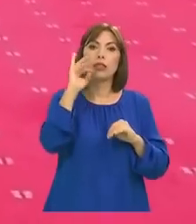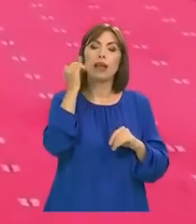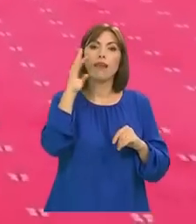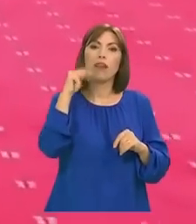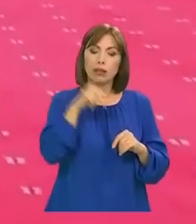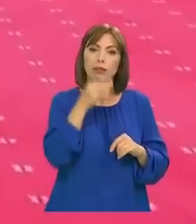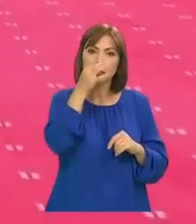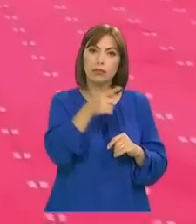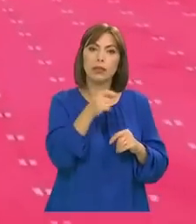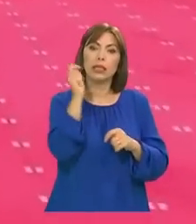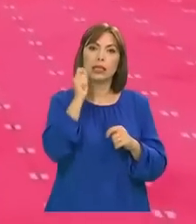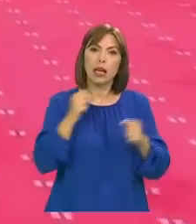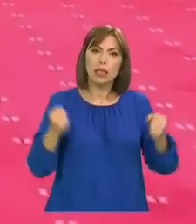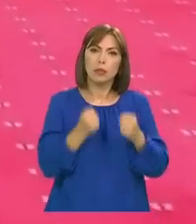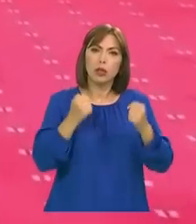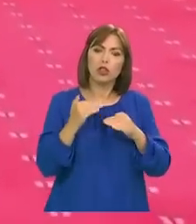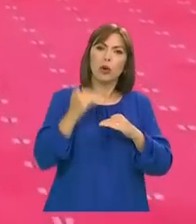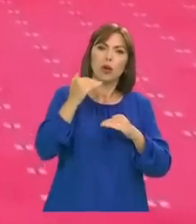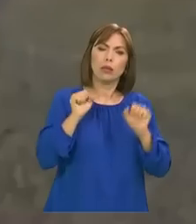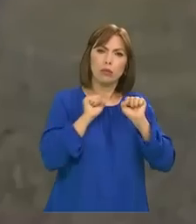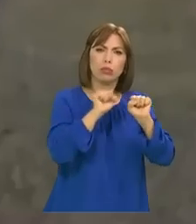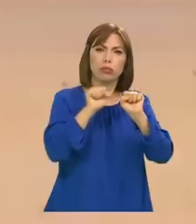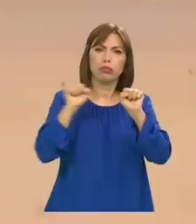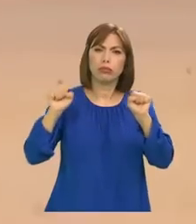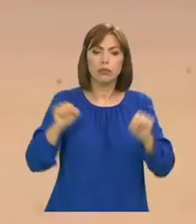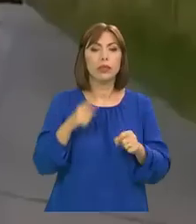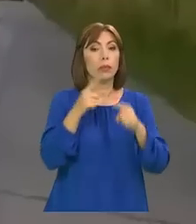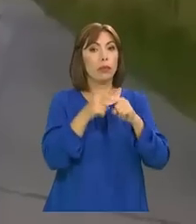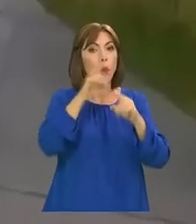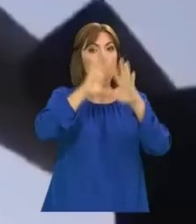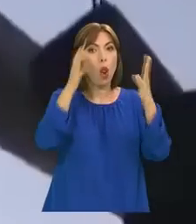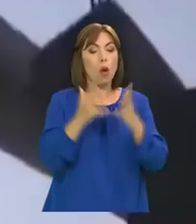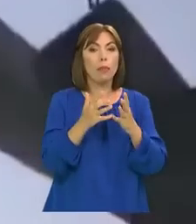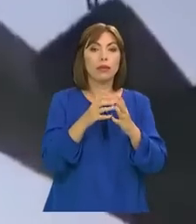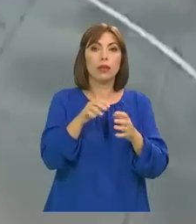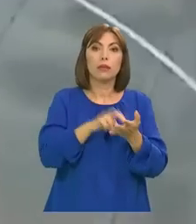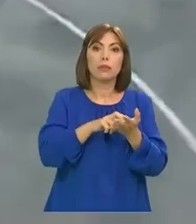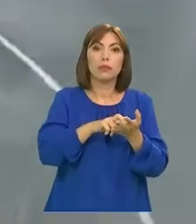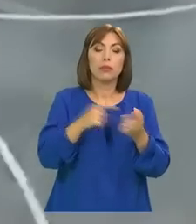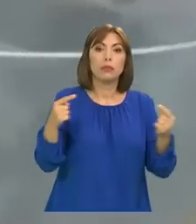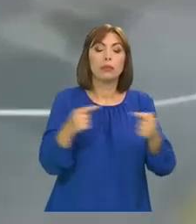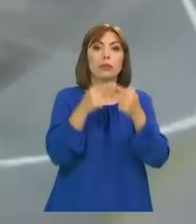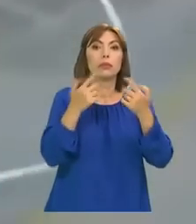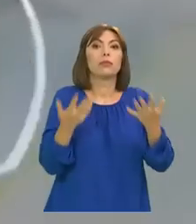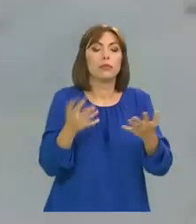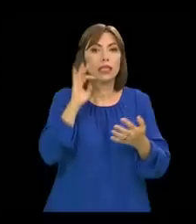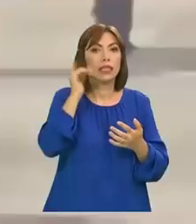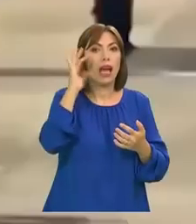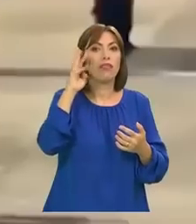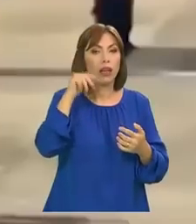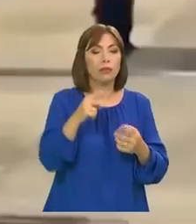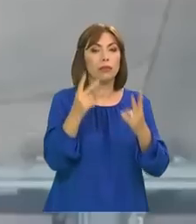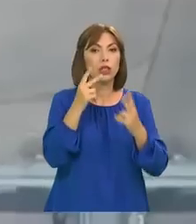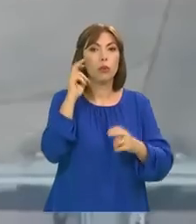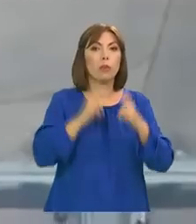țara își sporește constant capacitățile defensive. În plus, o lume întreagă tremură la perspectiva escaladării conflictului. Taiwanul este